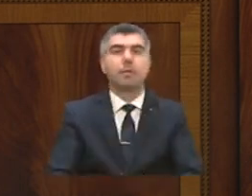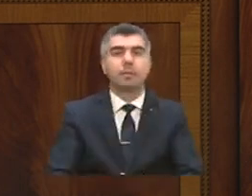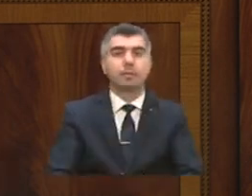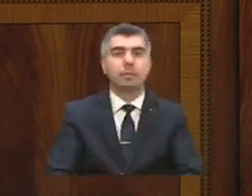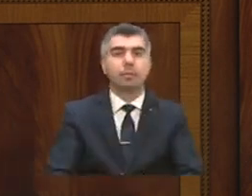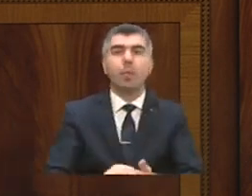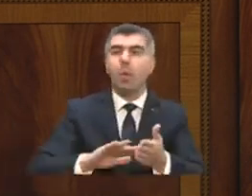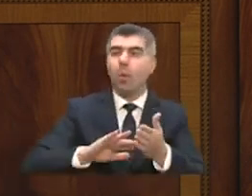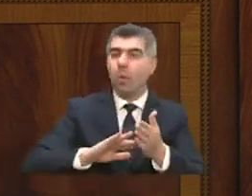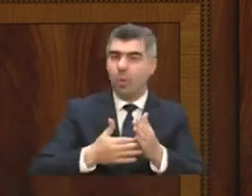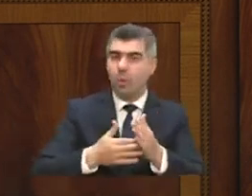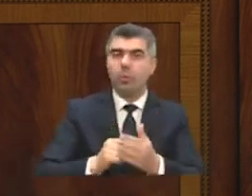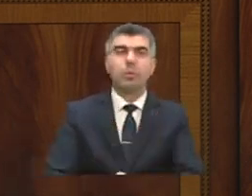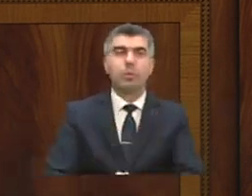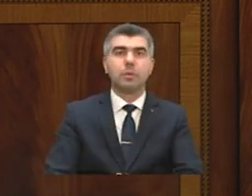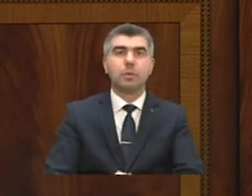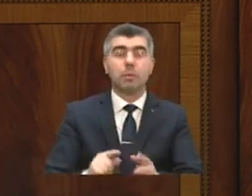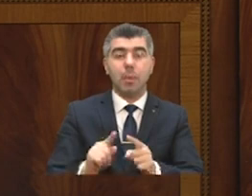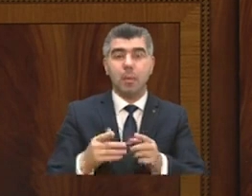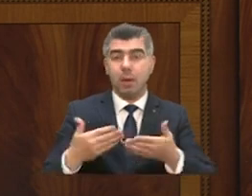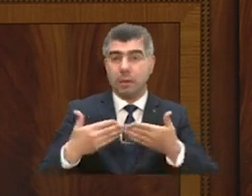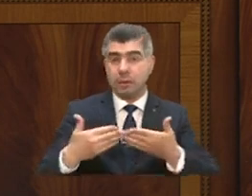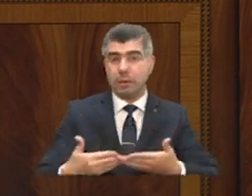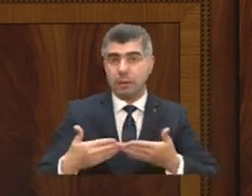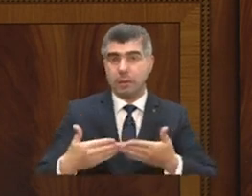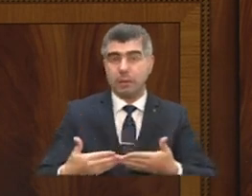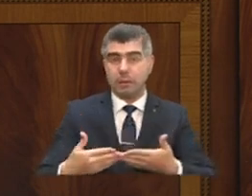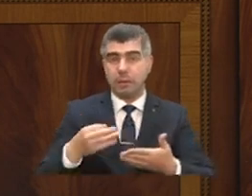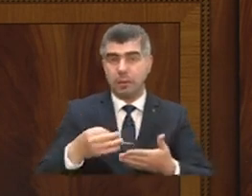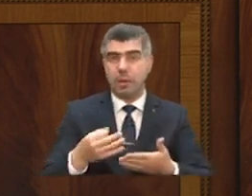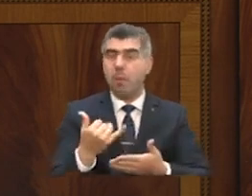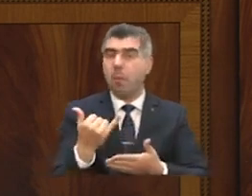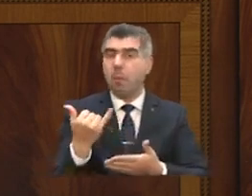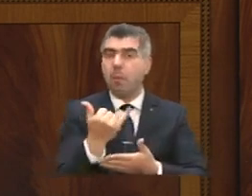العموم فإن المعطيات الحالية التي أخذت بعين الاعتبار